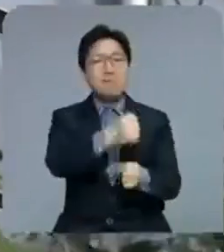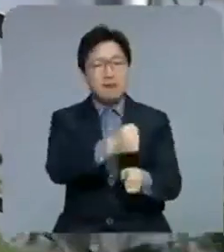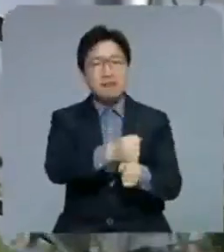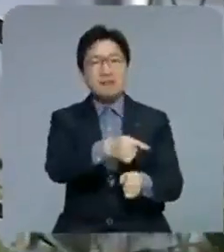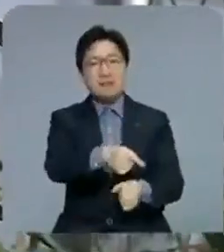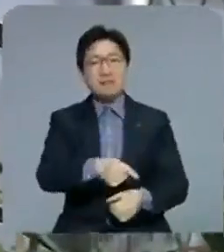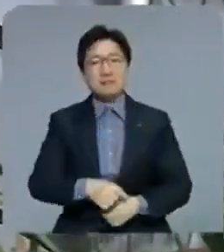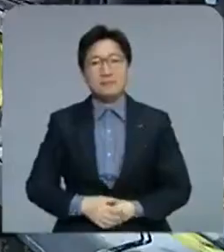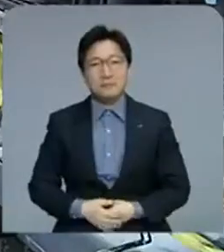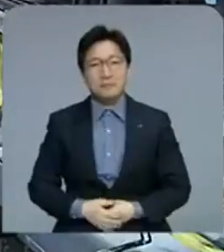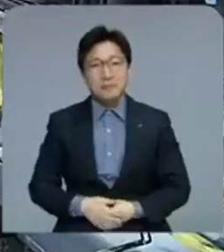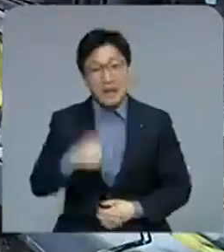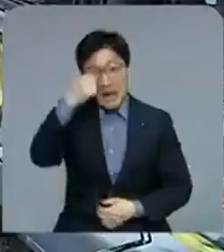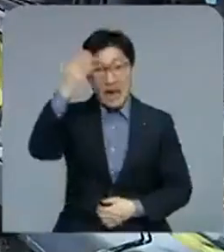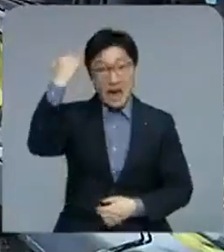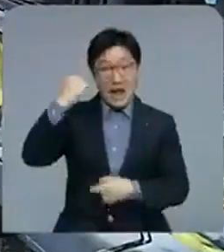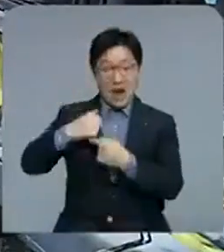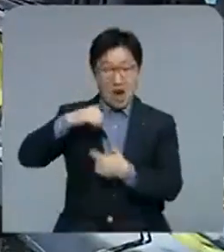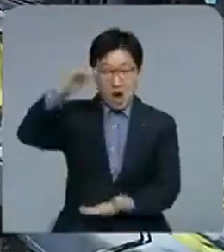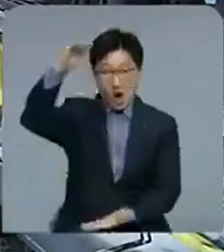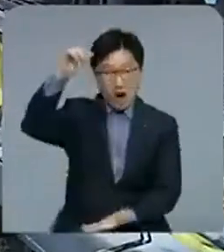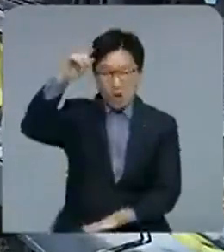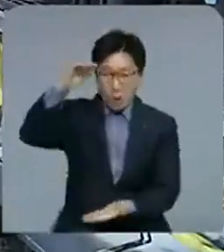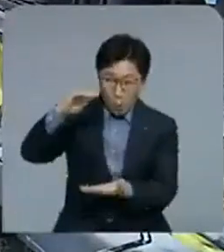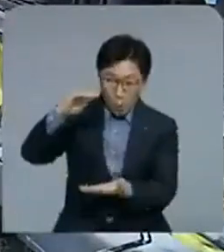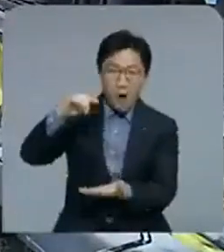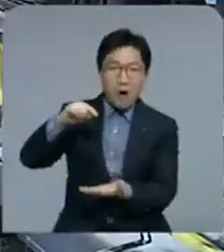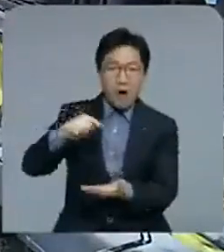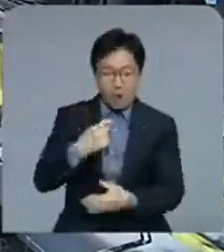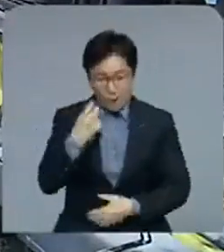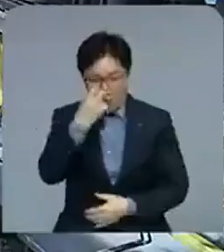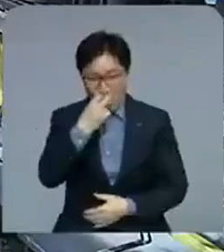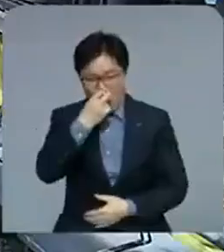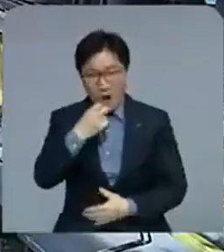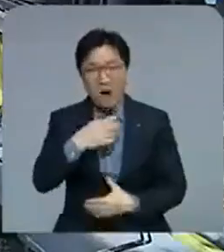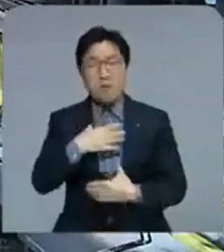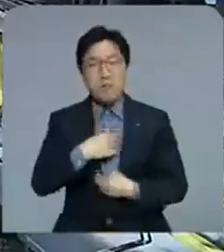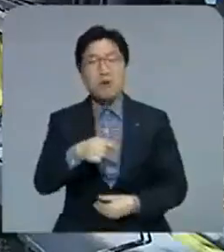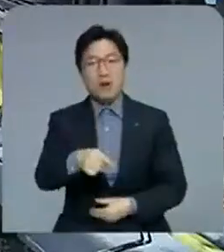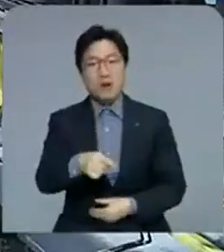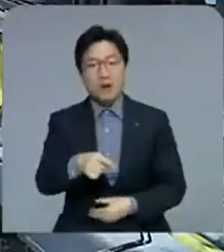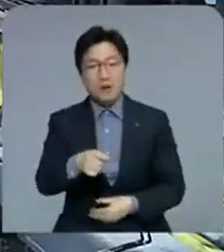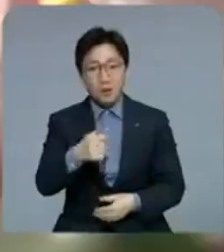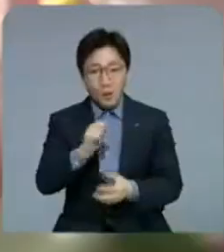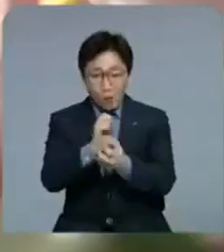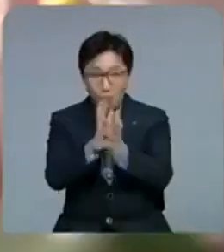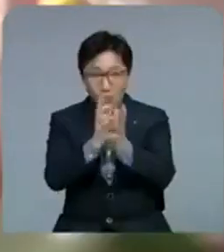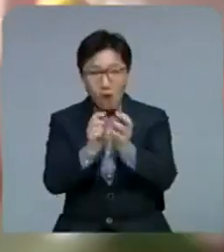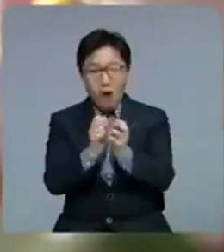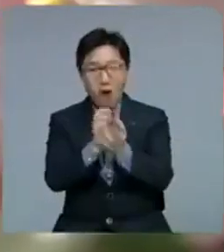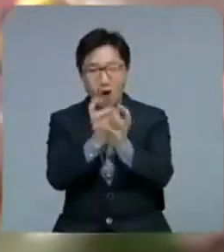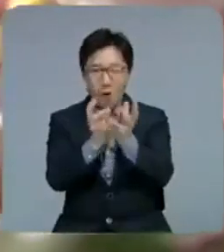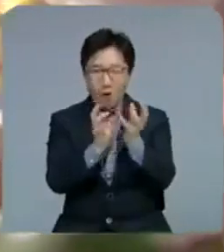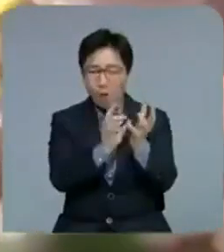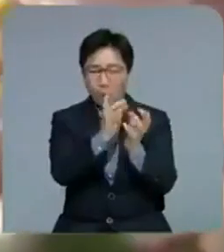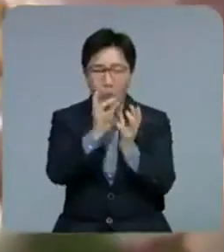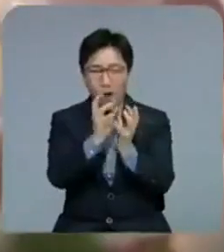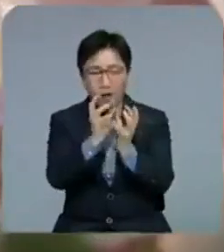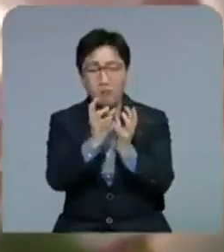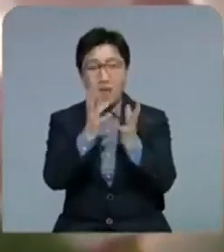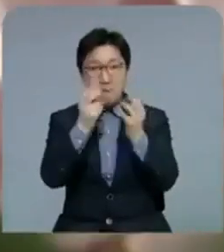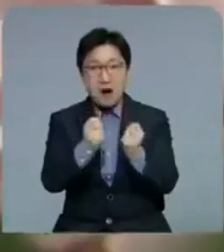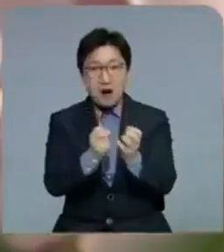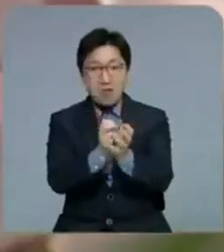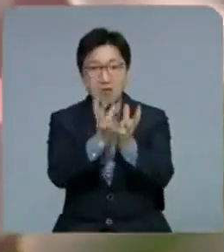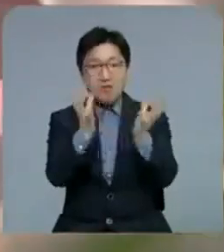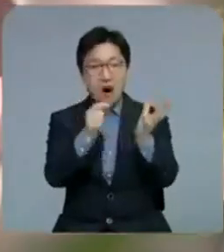신품종입니다. 기존 난 크기의 절반에 불과해 관리가 수월한 데다 짧은 꽃대 하나에 10송이 넘는 꽃을 피울 수